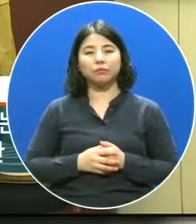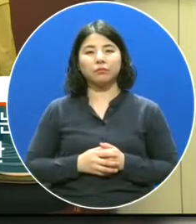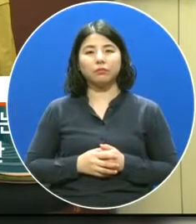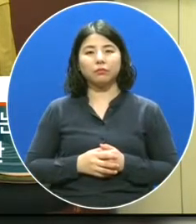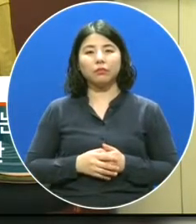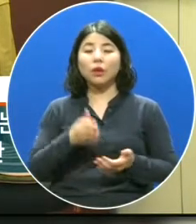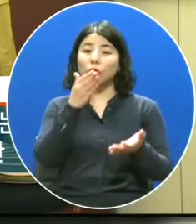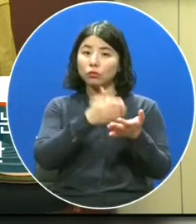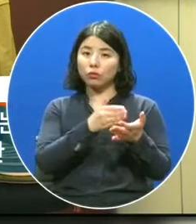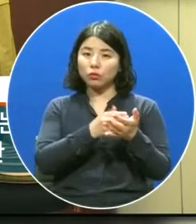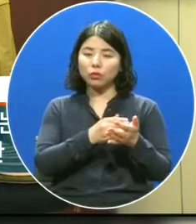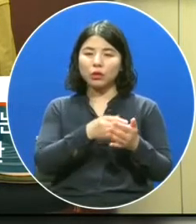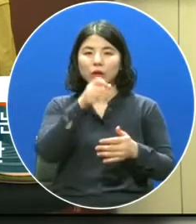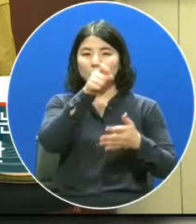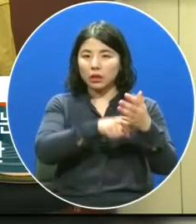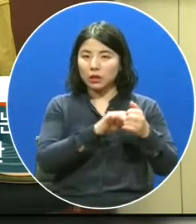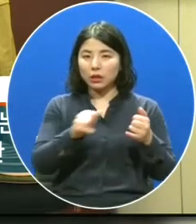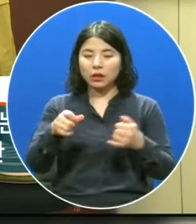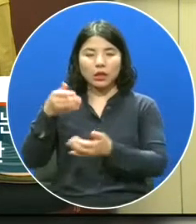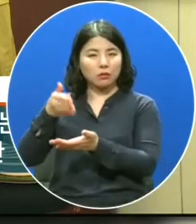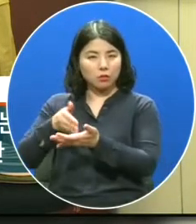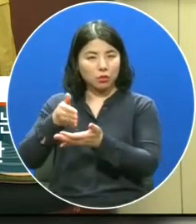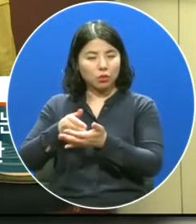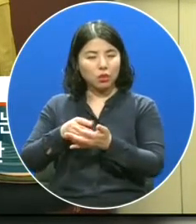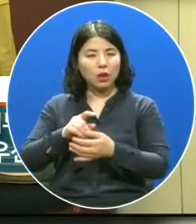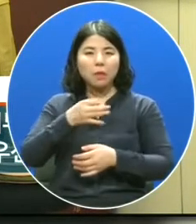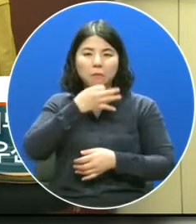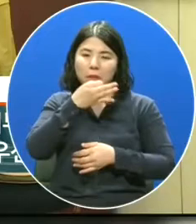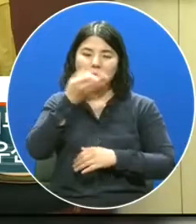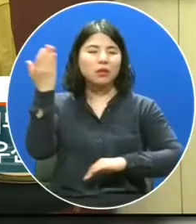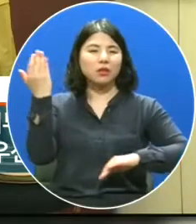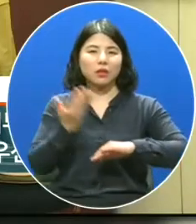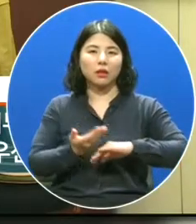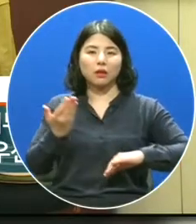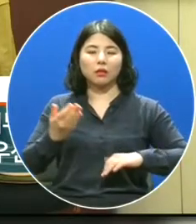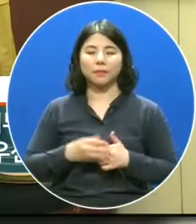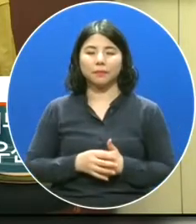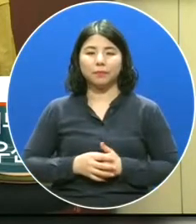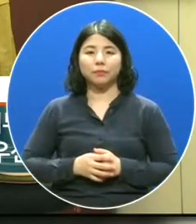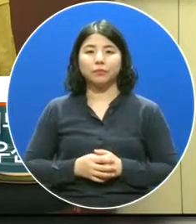분분했었습니다. 뉴스에서도 기자와 앵커마다 읽는 방법이 달랐죠.